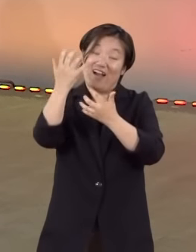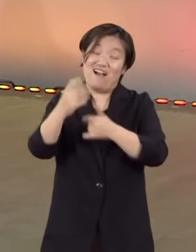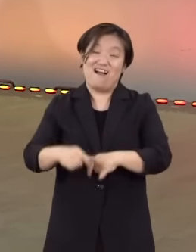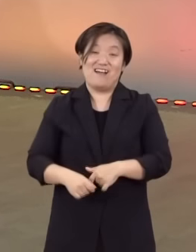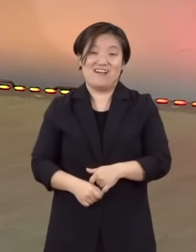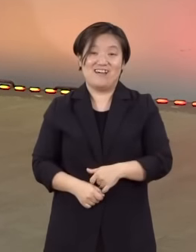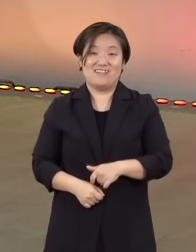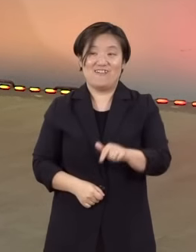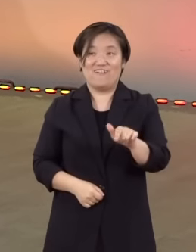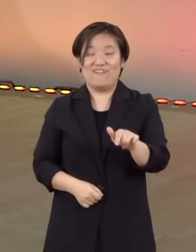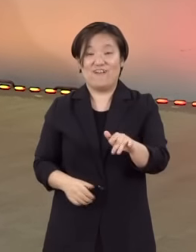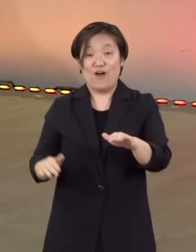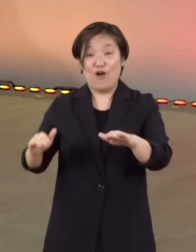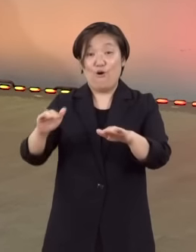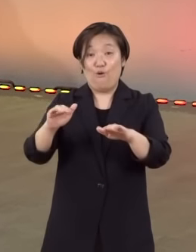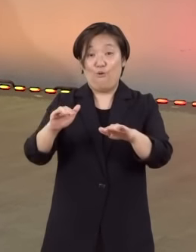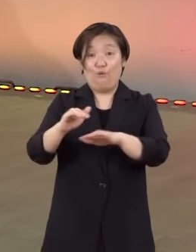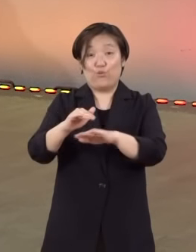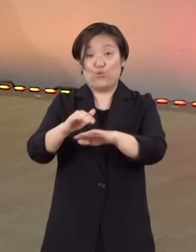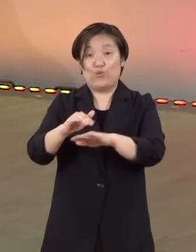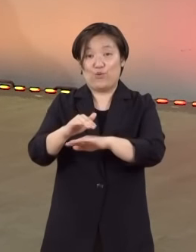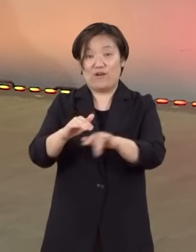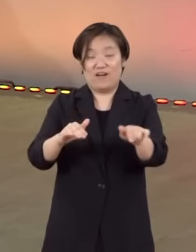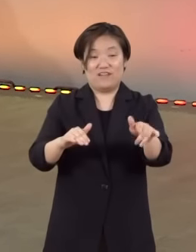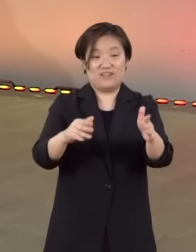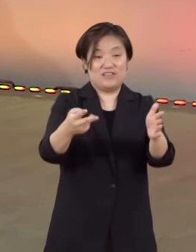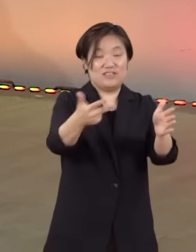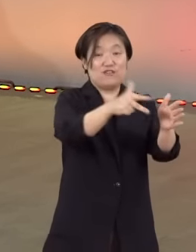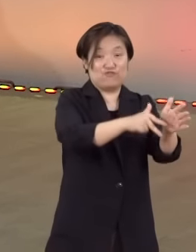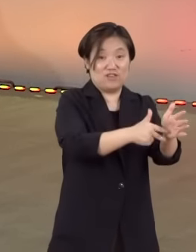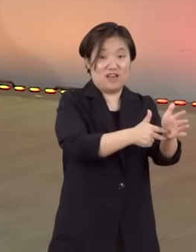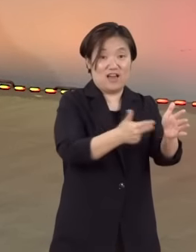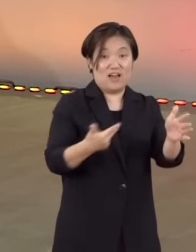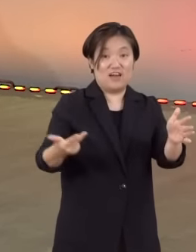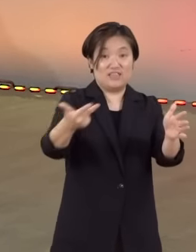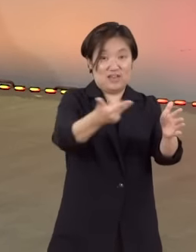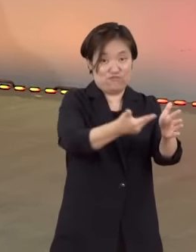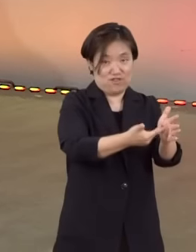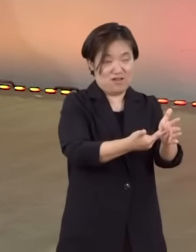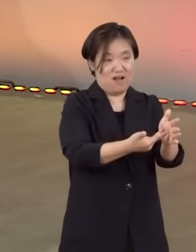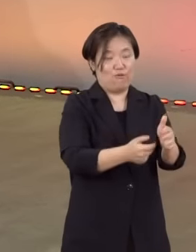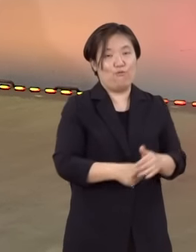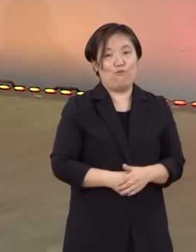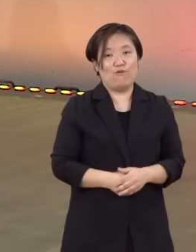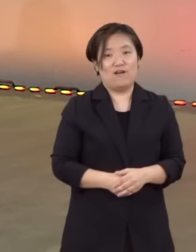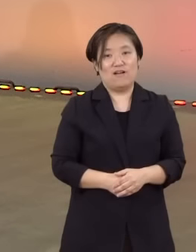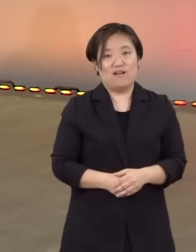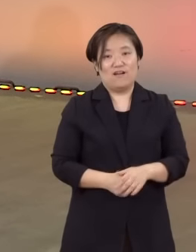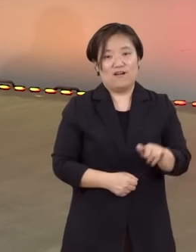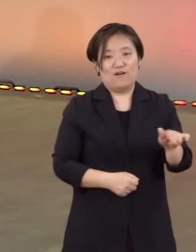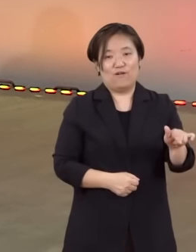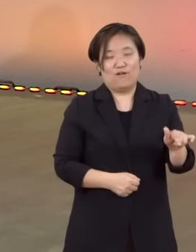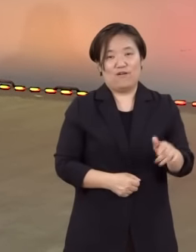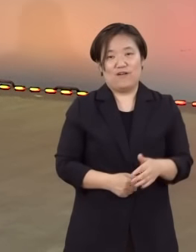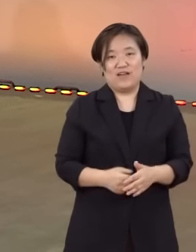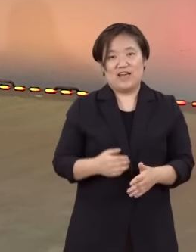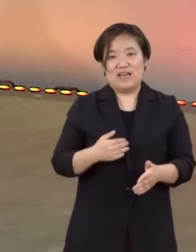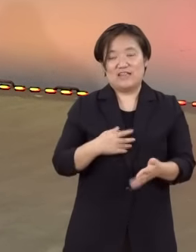도움으로 집 아파트 지하 주차장 2층에 주차를 하고 기사님은 먼저